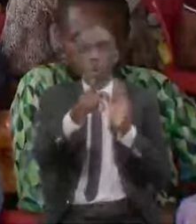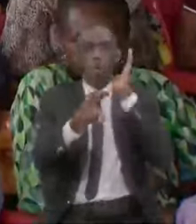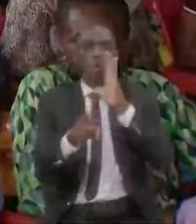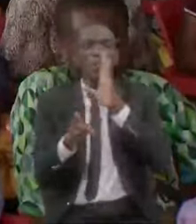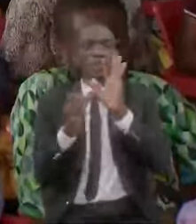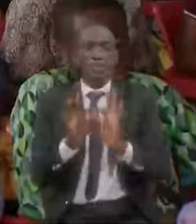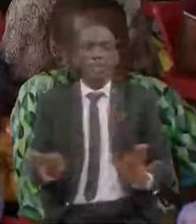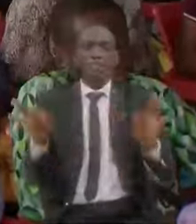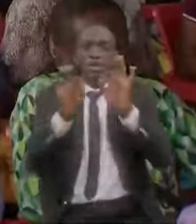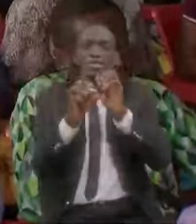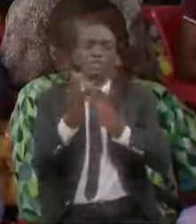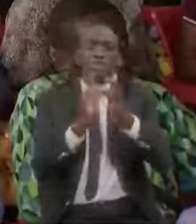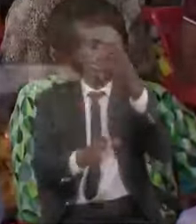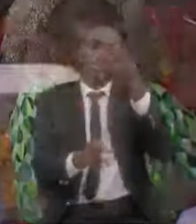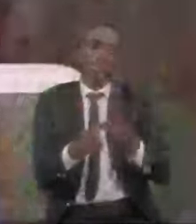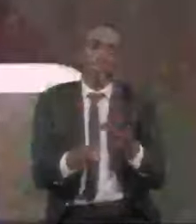Jésus. Mais vous savez,